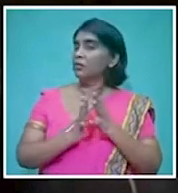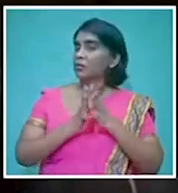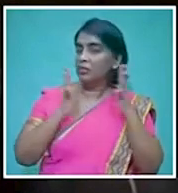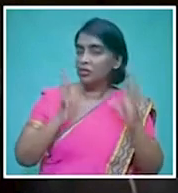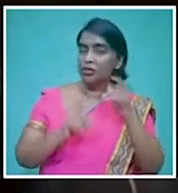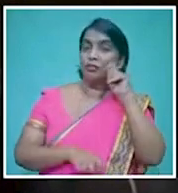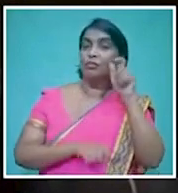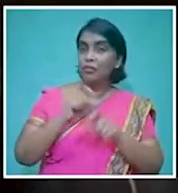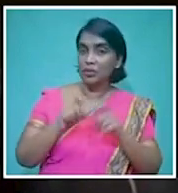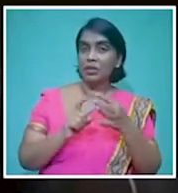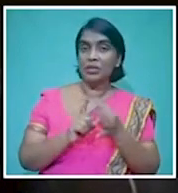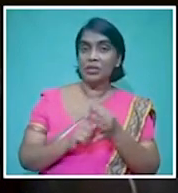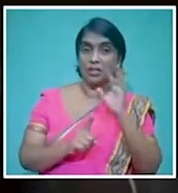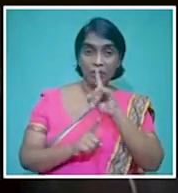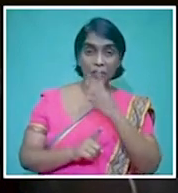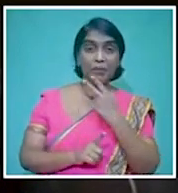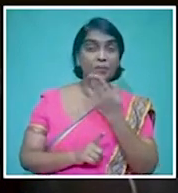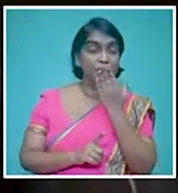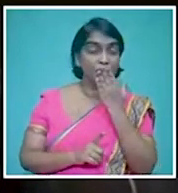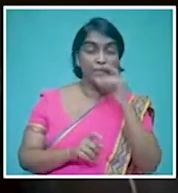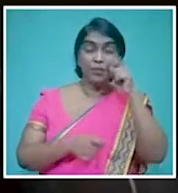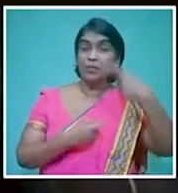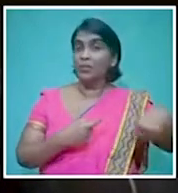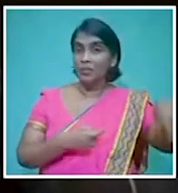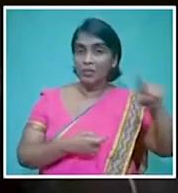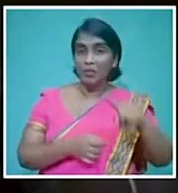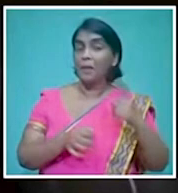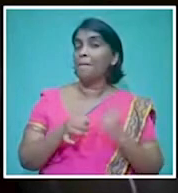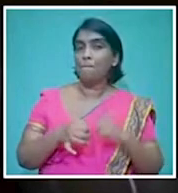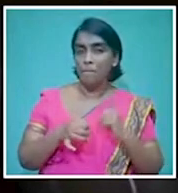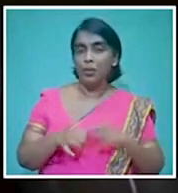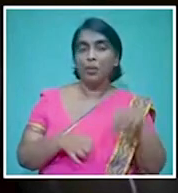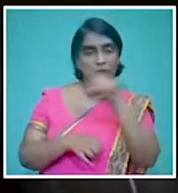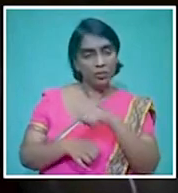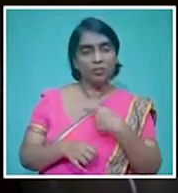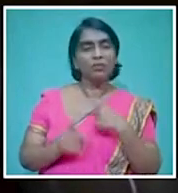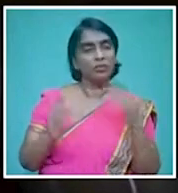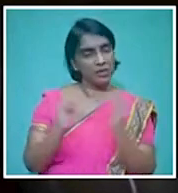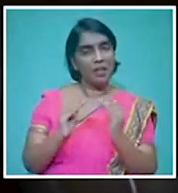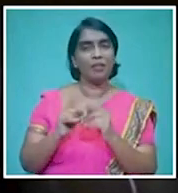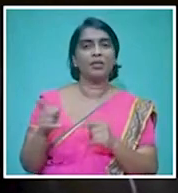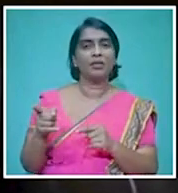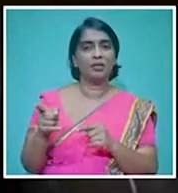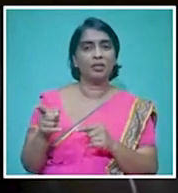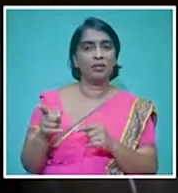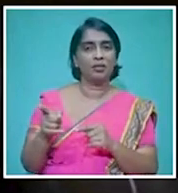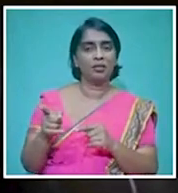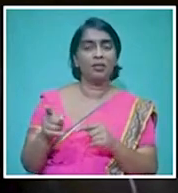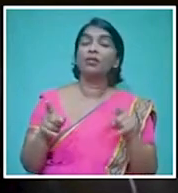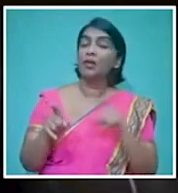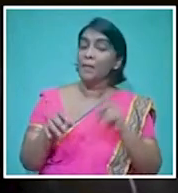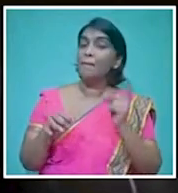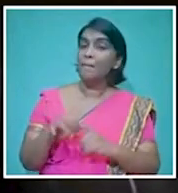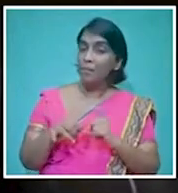බහුතරයක් ජනතාව ජනාධිපති කියපු නිශ්ශබ්ද ජනතාවගේ ප්‍රශ්න ඔවුන්ටත් අදාළ වෙනවා. එම